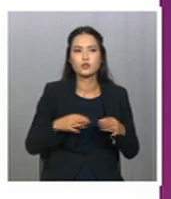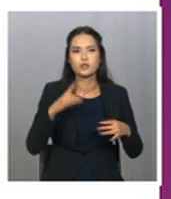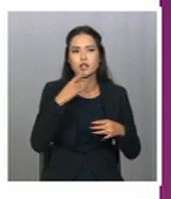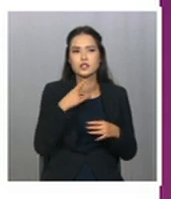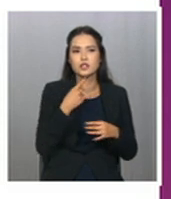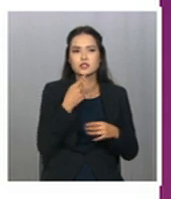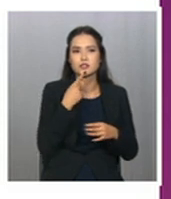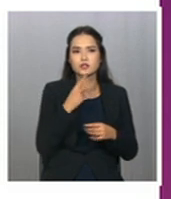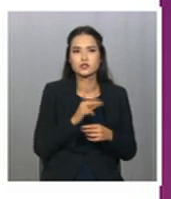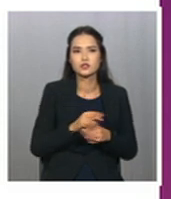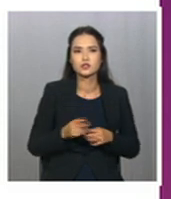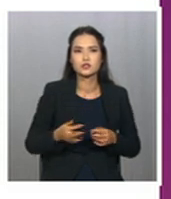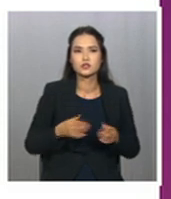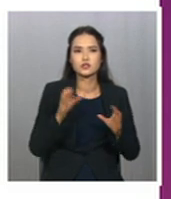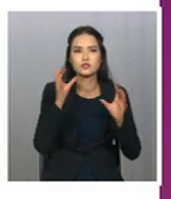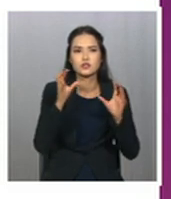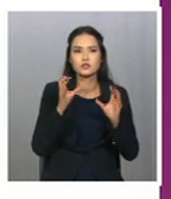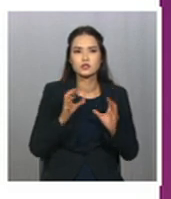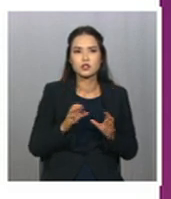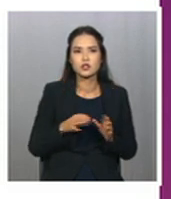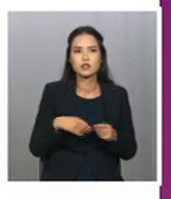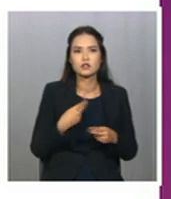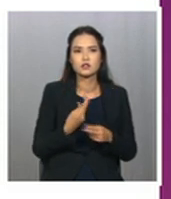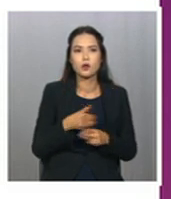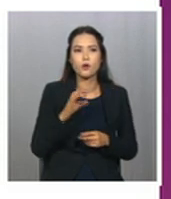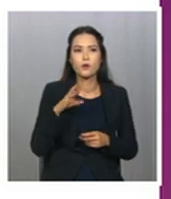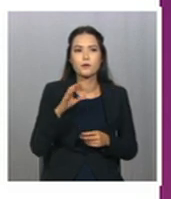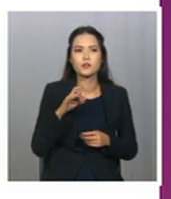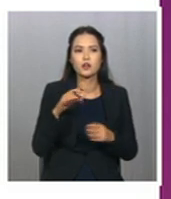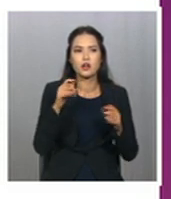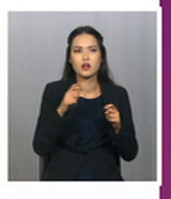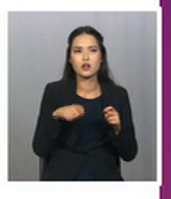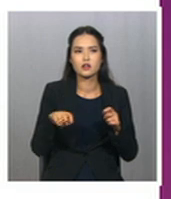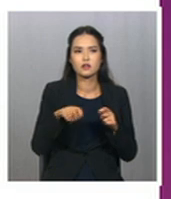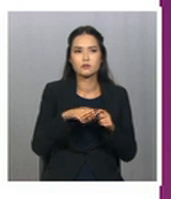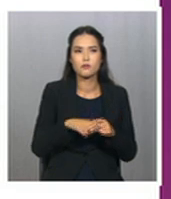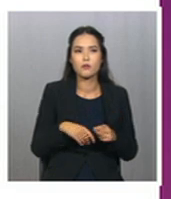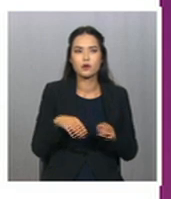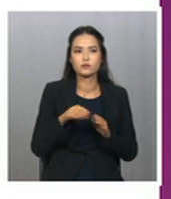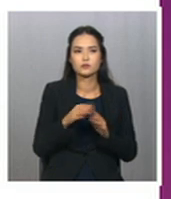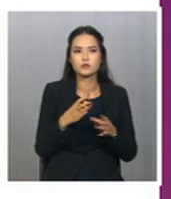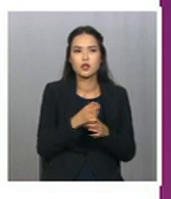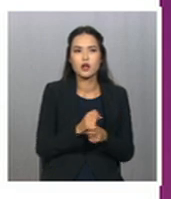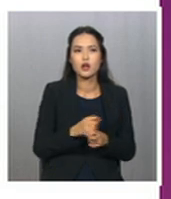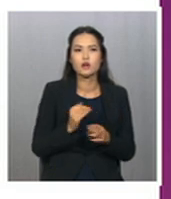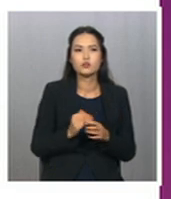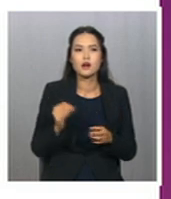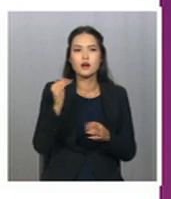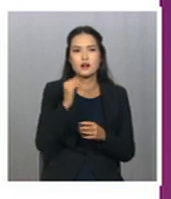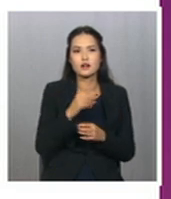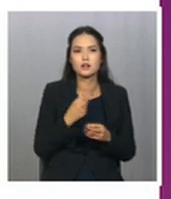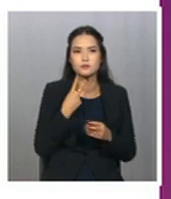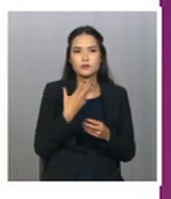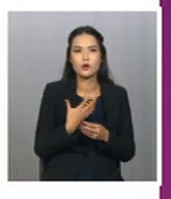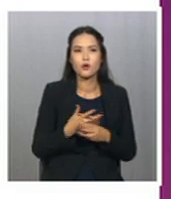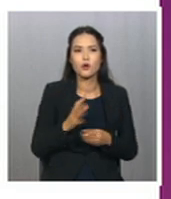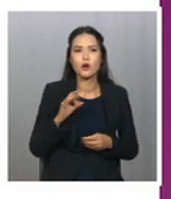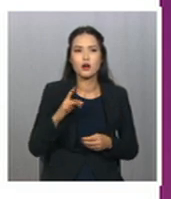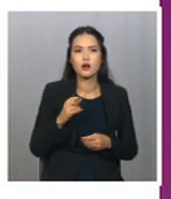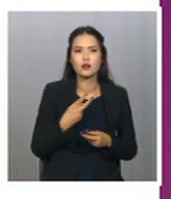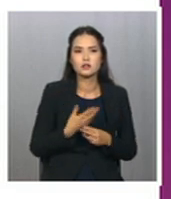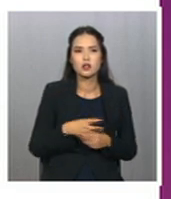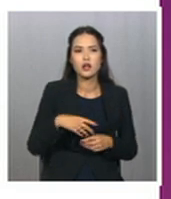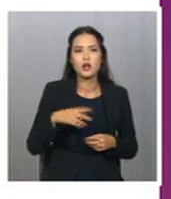жүргізуді заңды түрде бекіту, отаршыл аппараттың шенеуніктерін қысқарту, жоғарғы билік органдары мен мемлекеттік